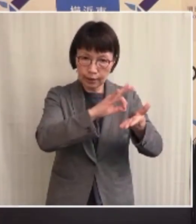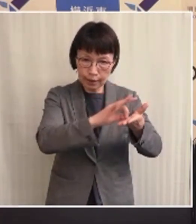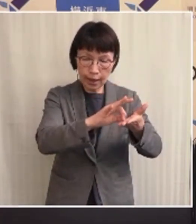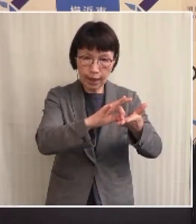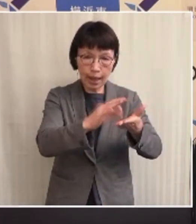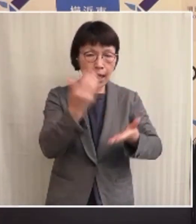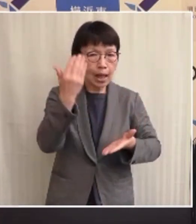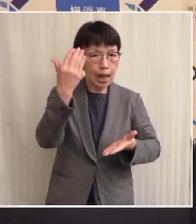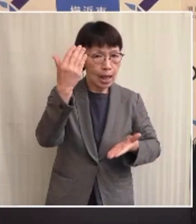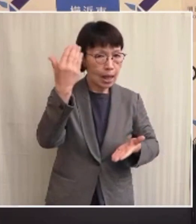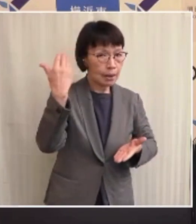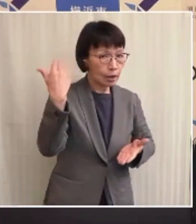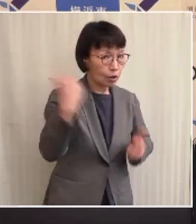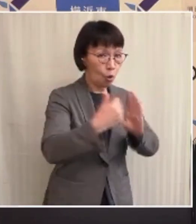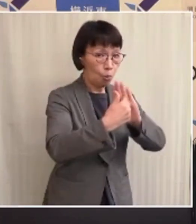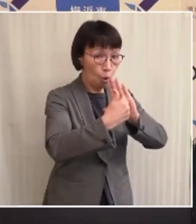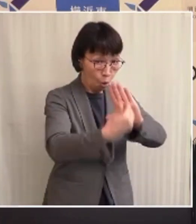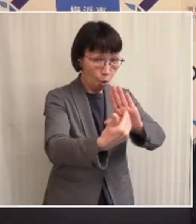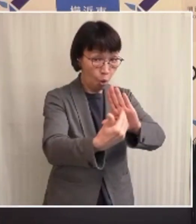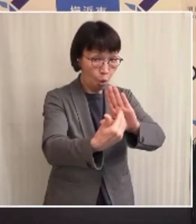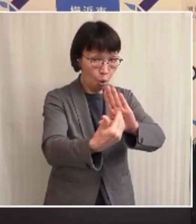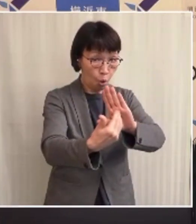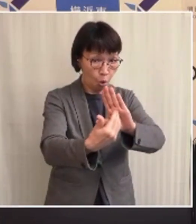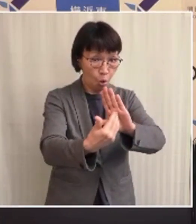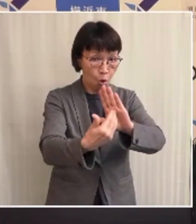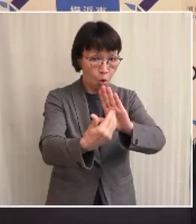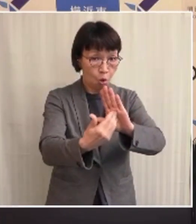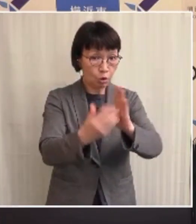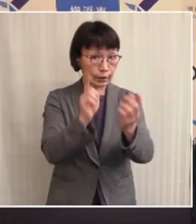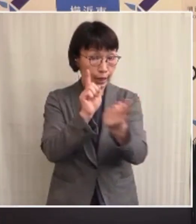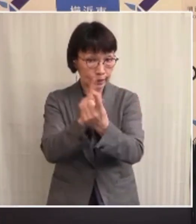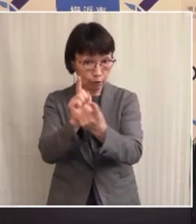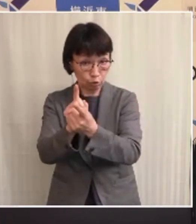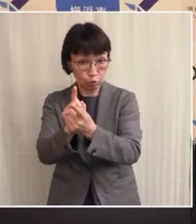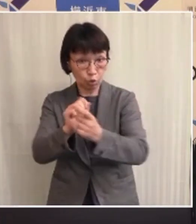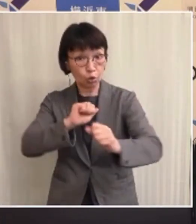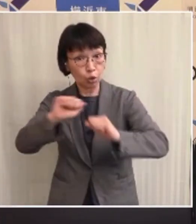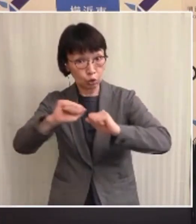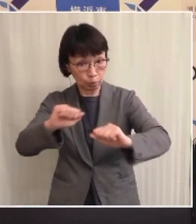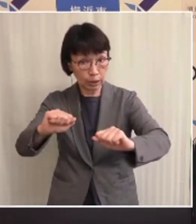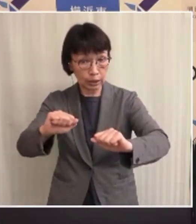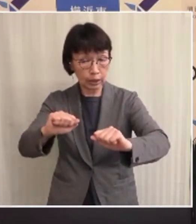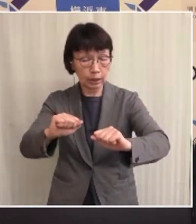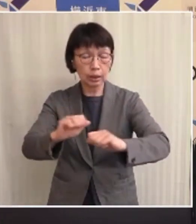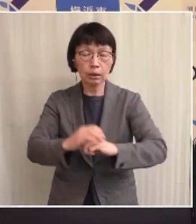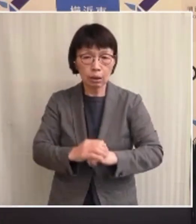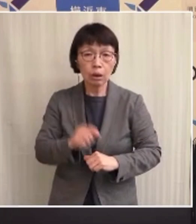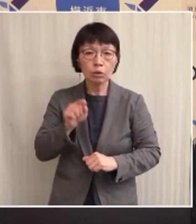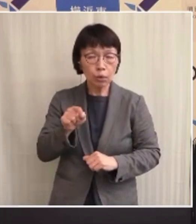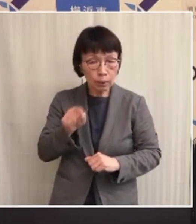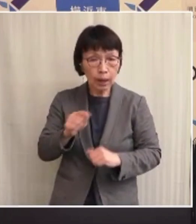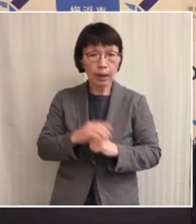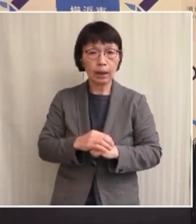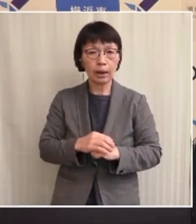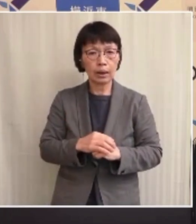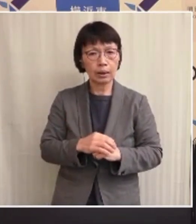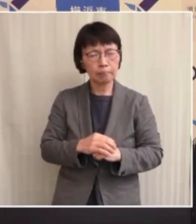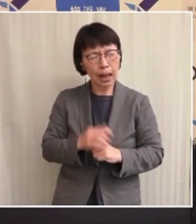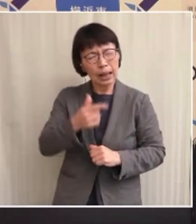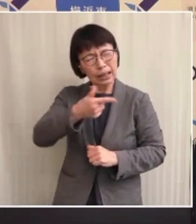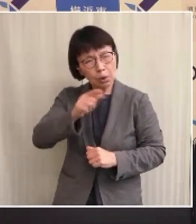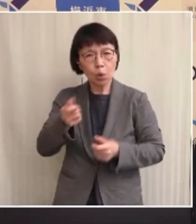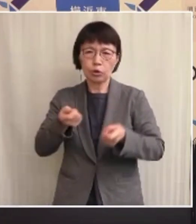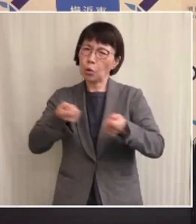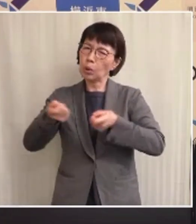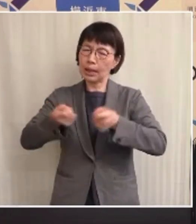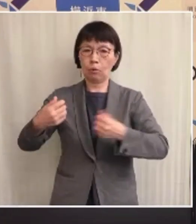予防保全的に対策を取っていく取り組みは。まあ、なかなかいろいろな調整が必要な